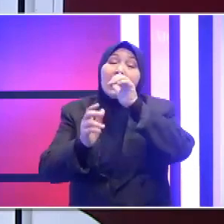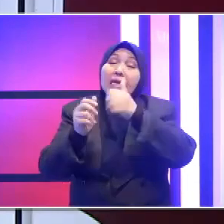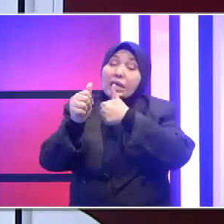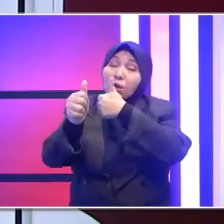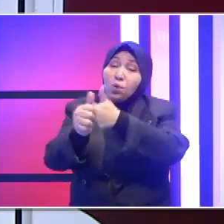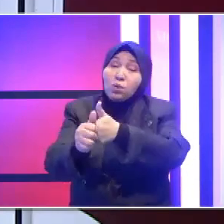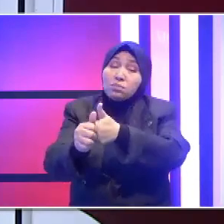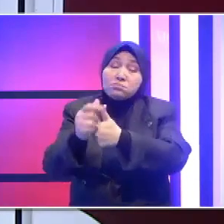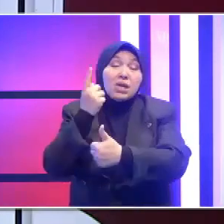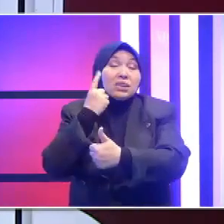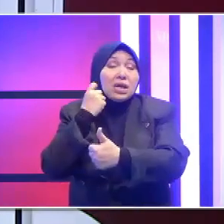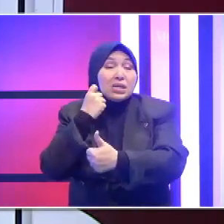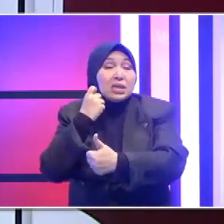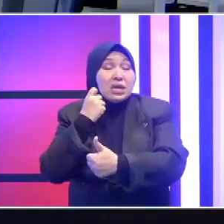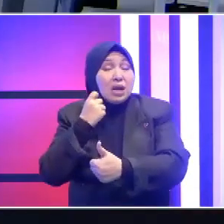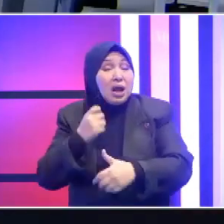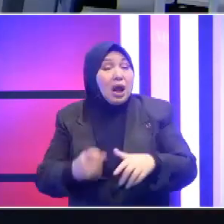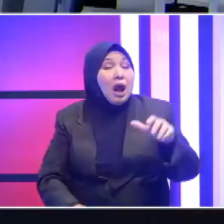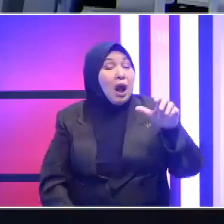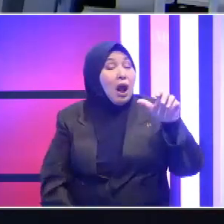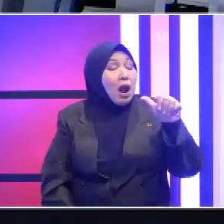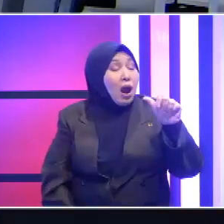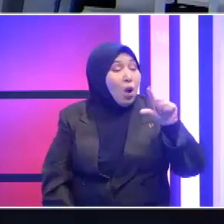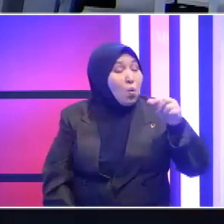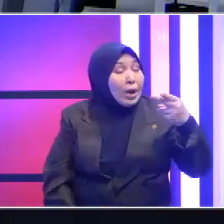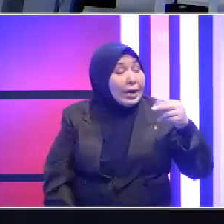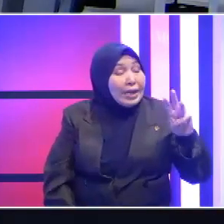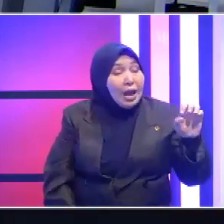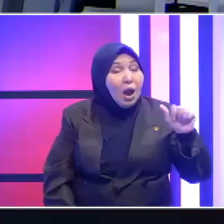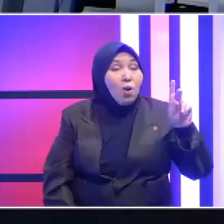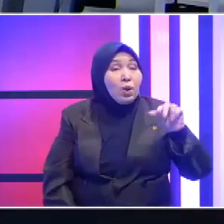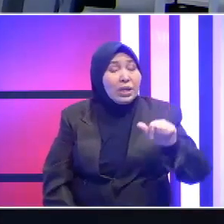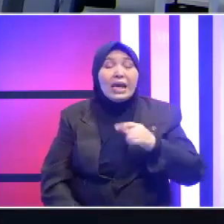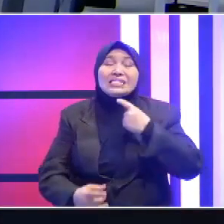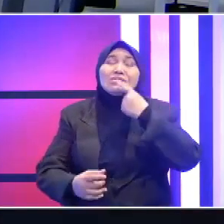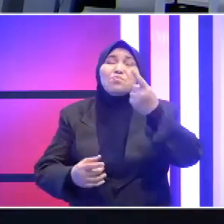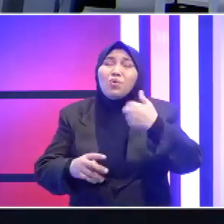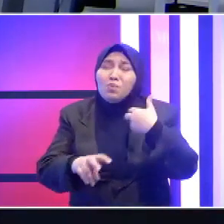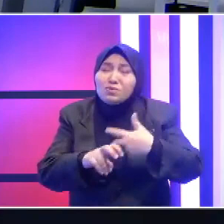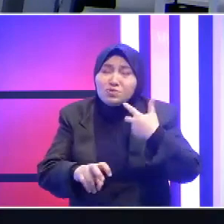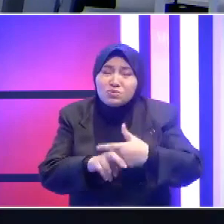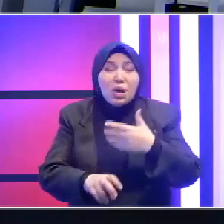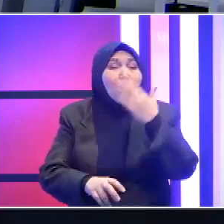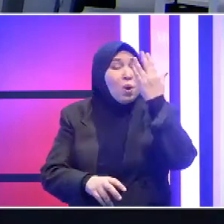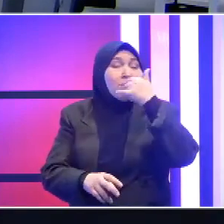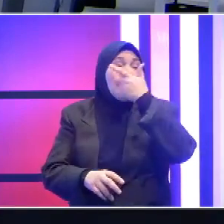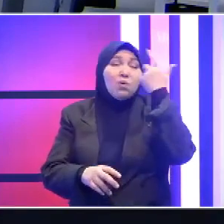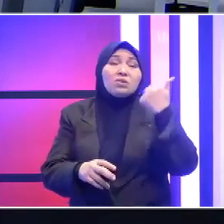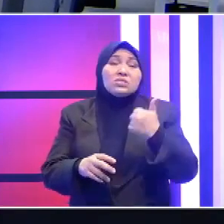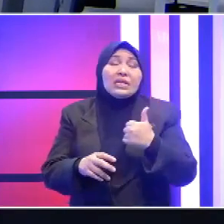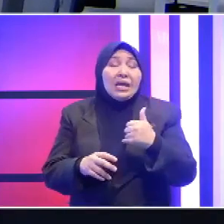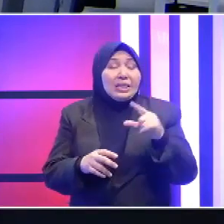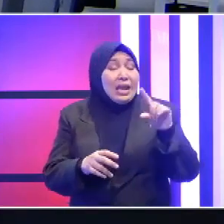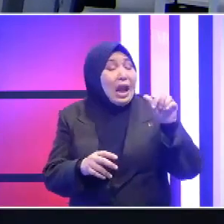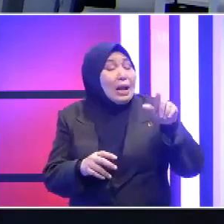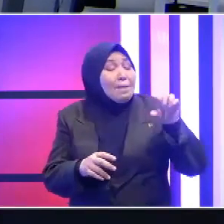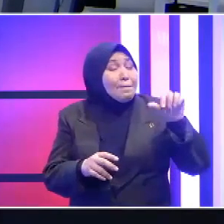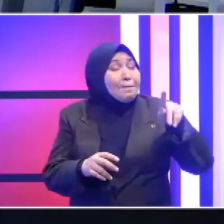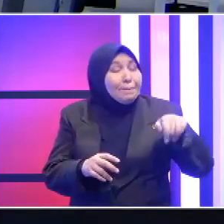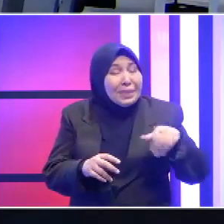yang tadi basa-basi tadi always always home-away nah sebuah masalah Gagap